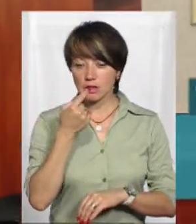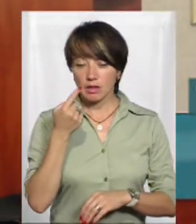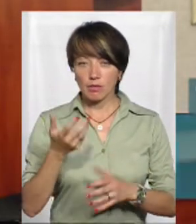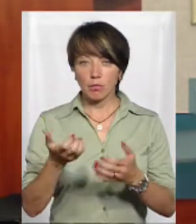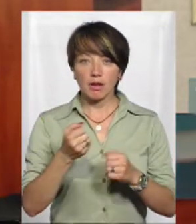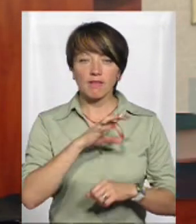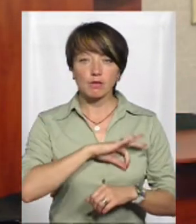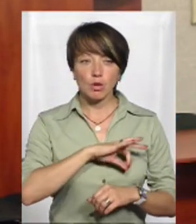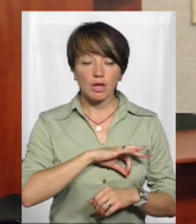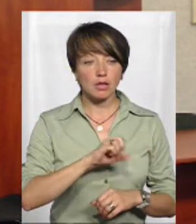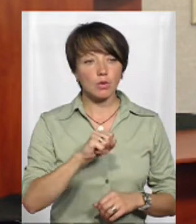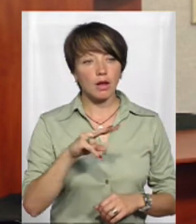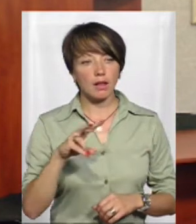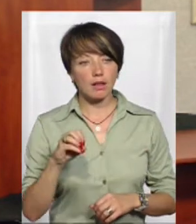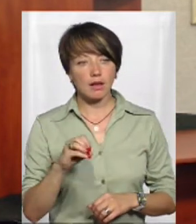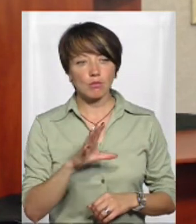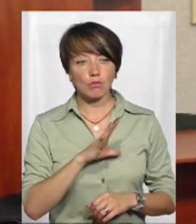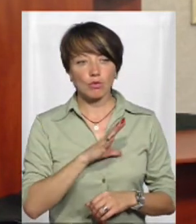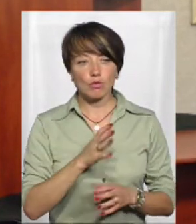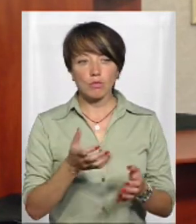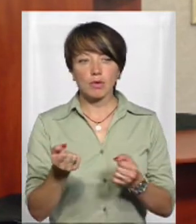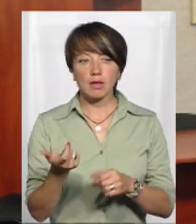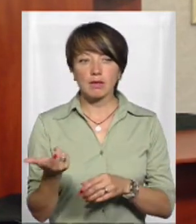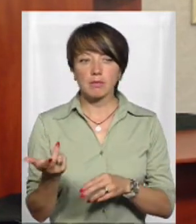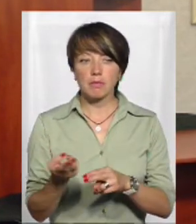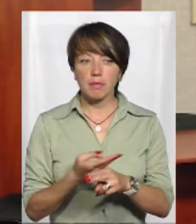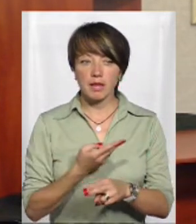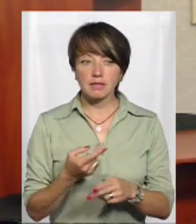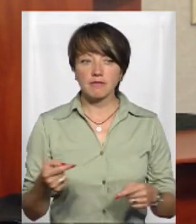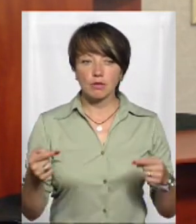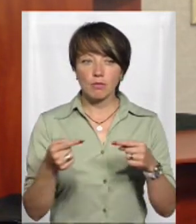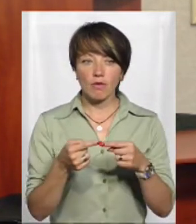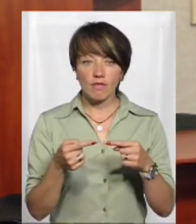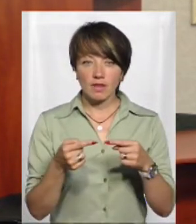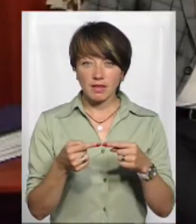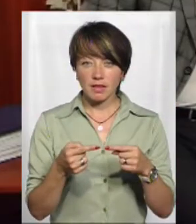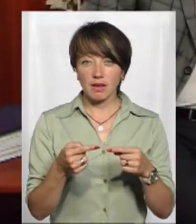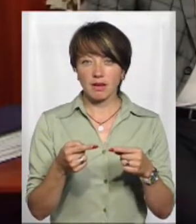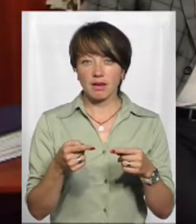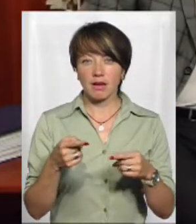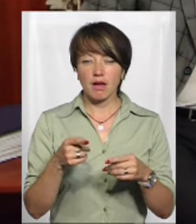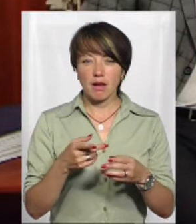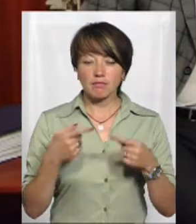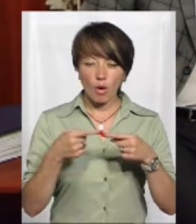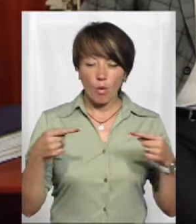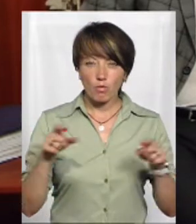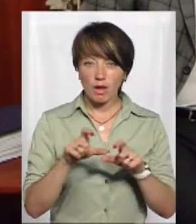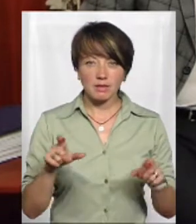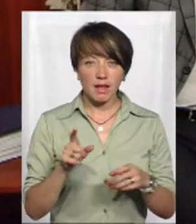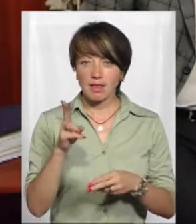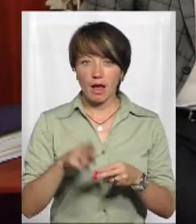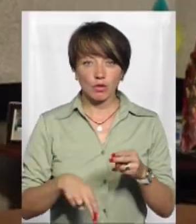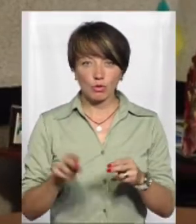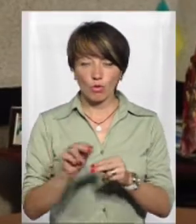експлуатацію, але був прийнятий без відповідних комунікацій, недороблений будинок. За умовою договору інвестор